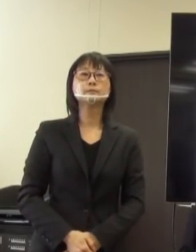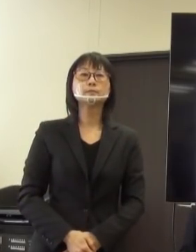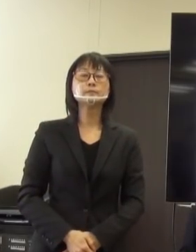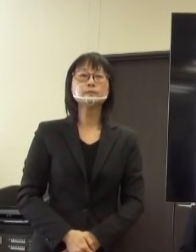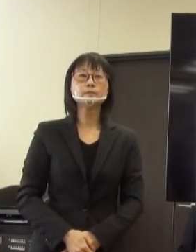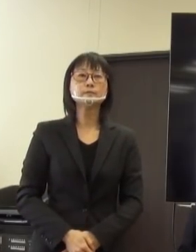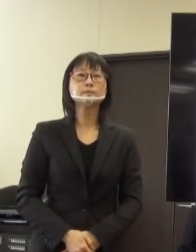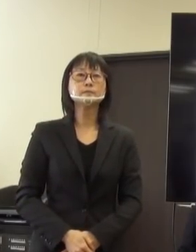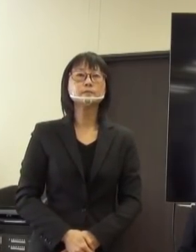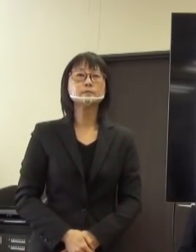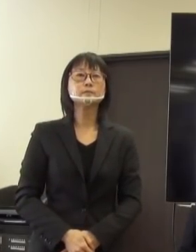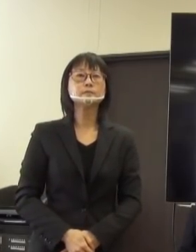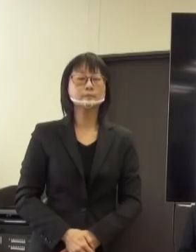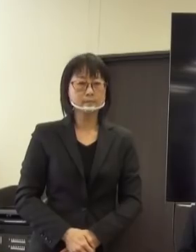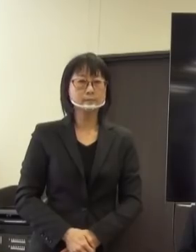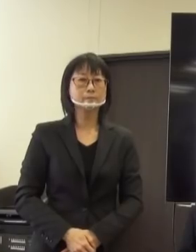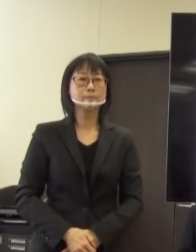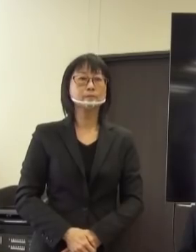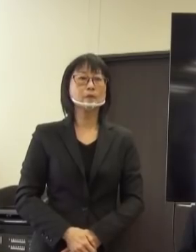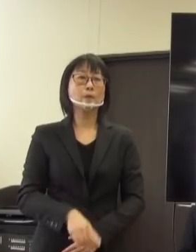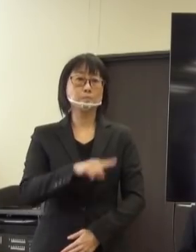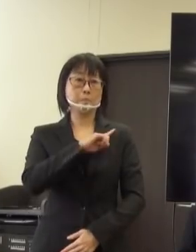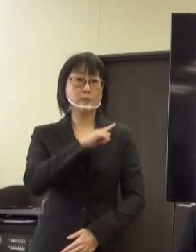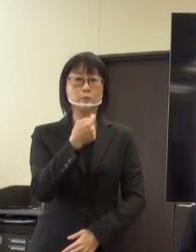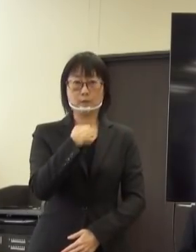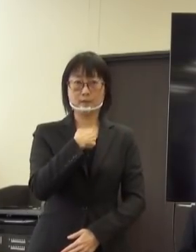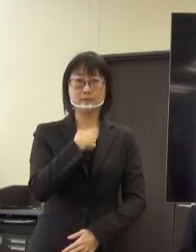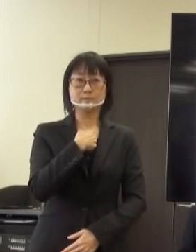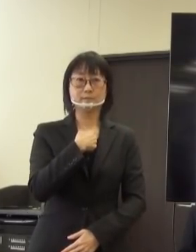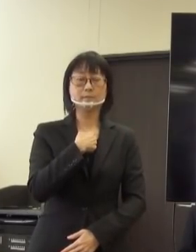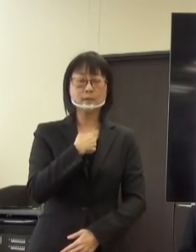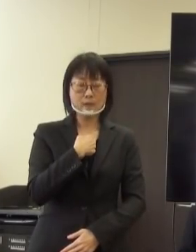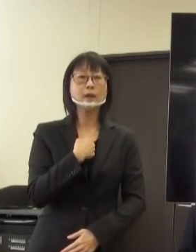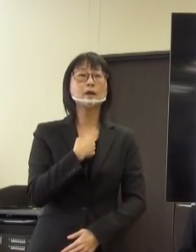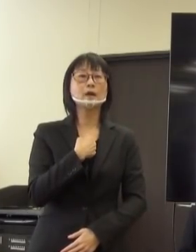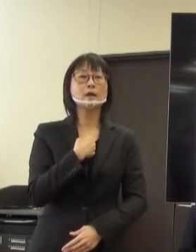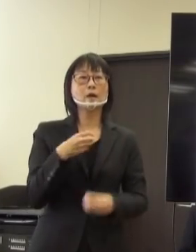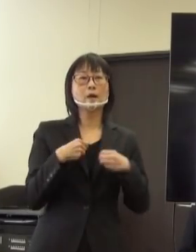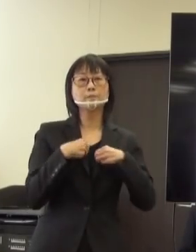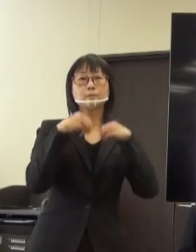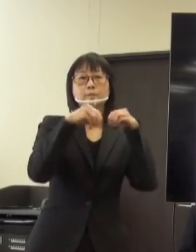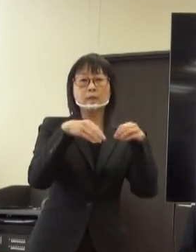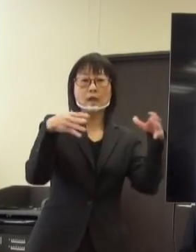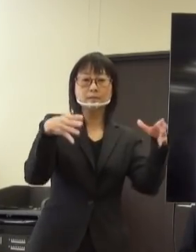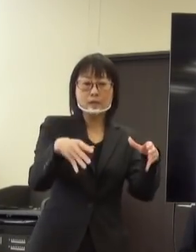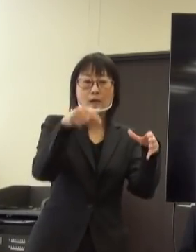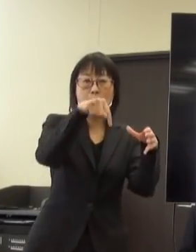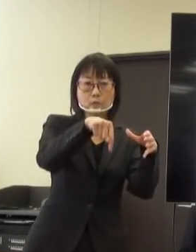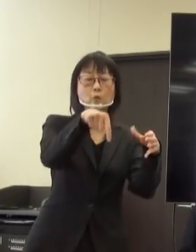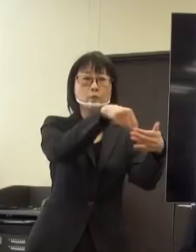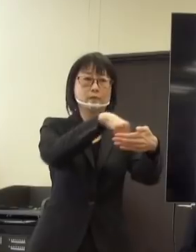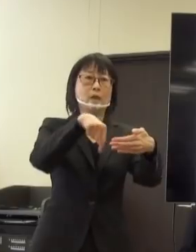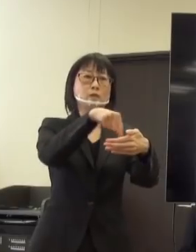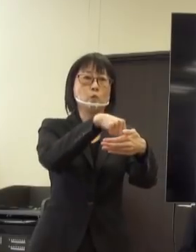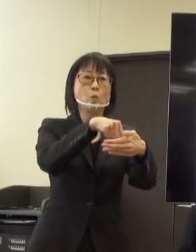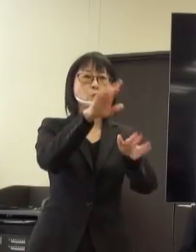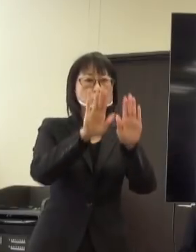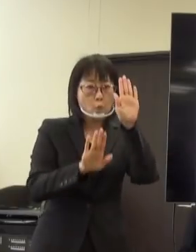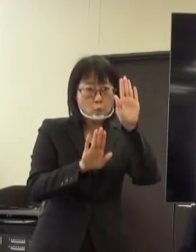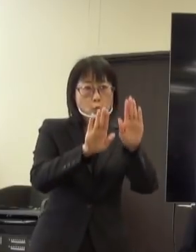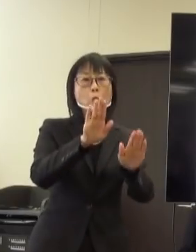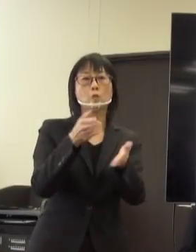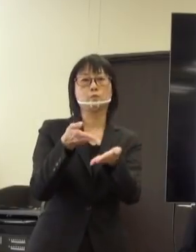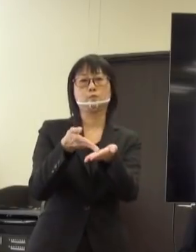それではまず私からですね、西部病院における感染の状況についてお話をさせていただきます